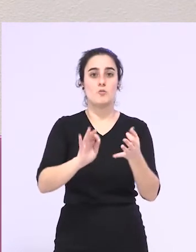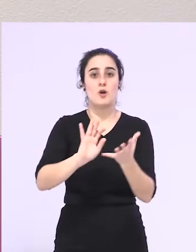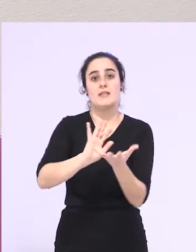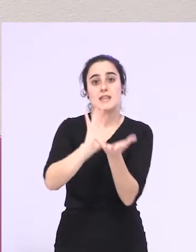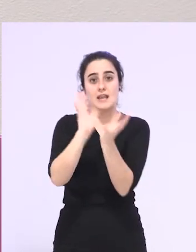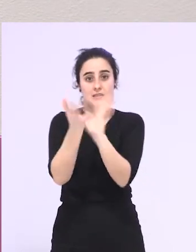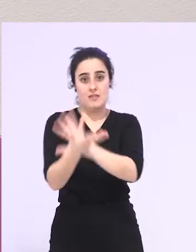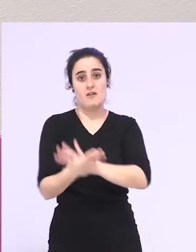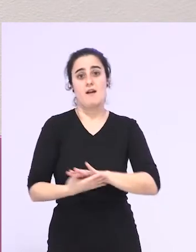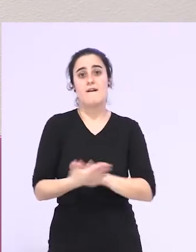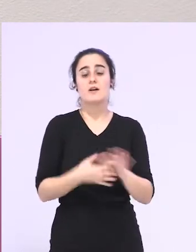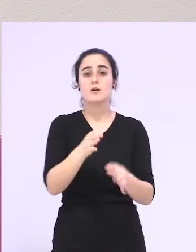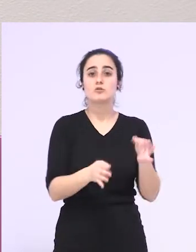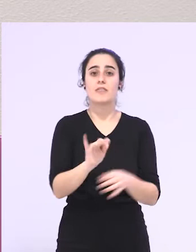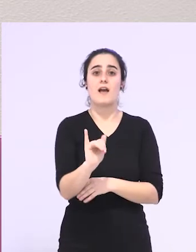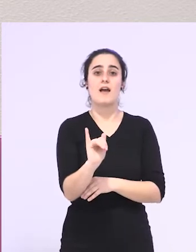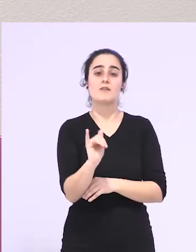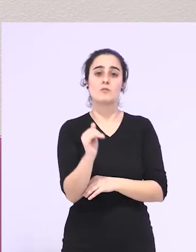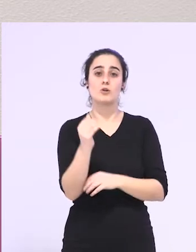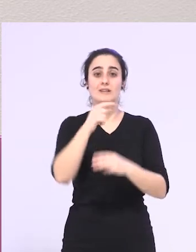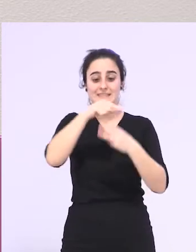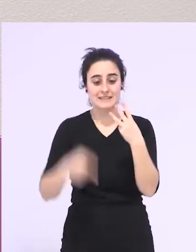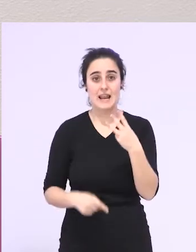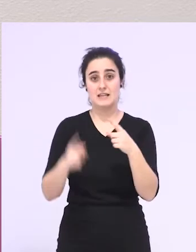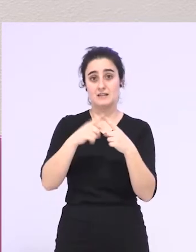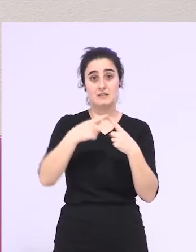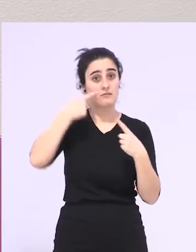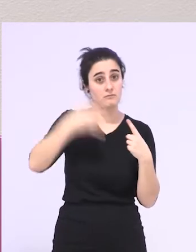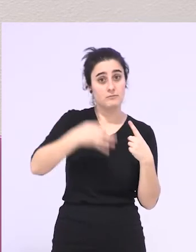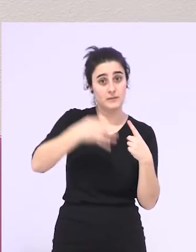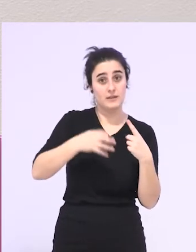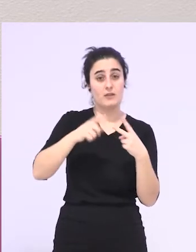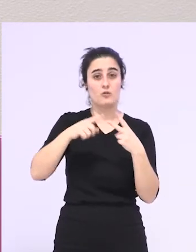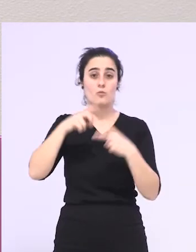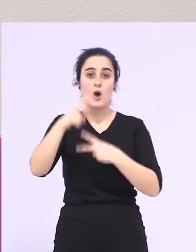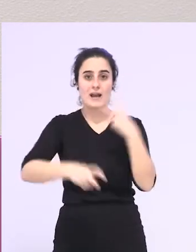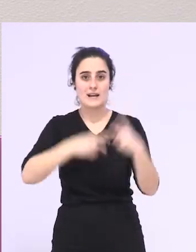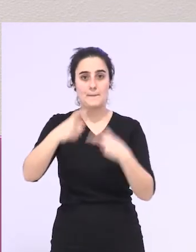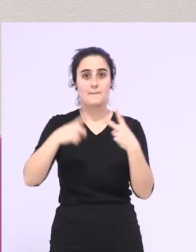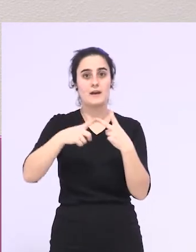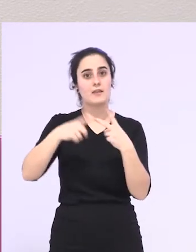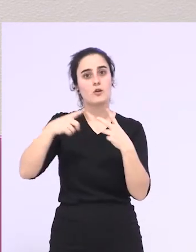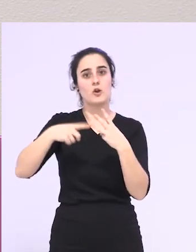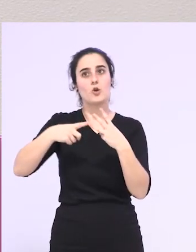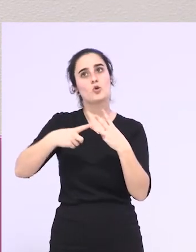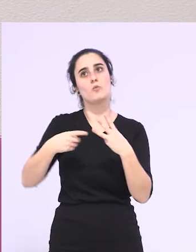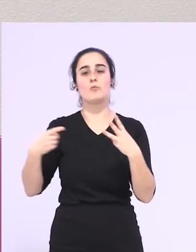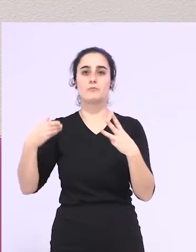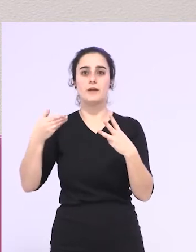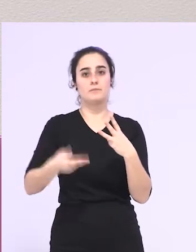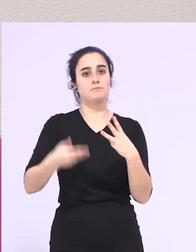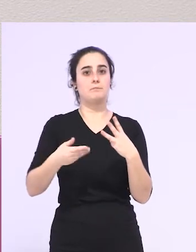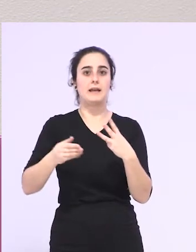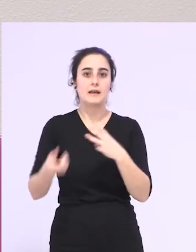hiru hanka direla egia erreparazioa eta berriro ez gertatzeko bermea. Eta